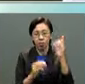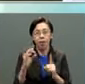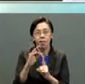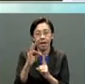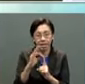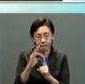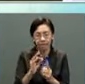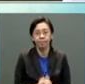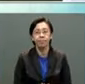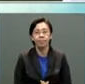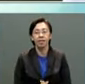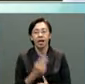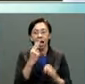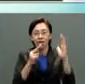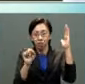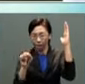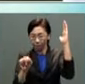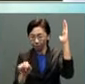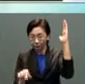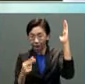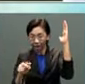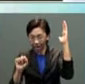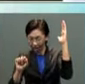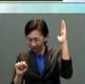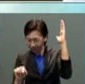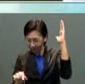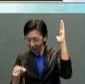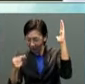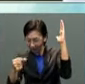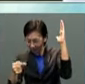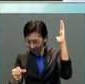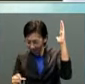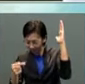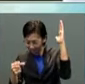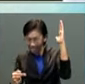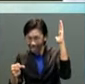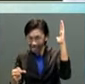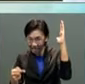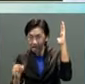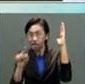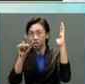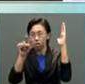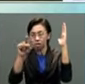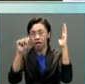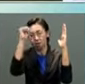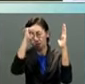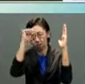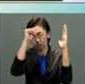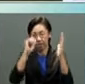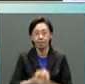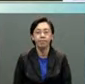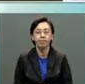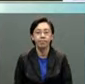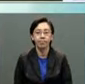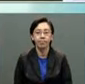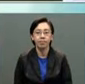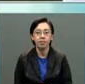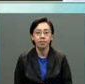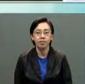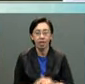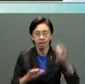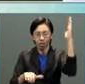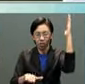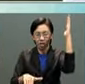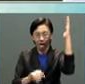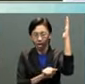องนี้นะครับที่อยู่เห็นตัวกราฟที่อยู่กระจุกตัวอยู่ทางแถบบนๆนะครับส่วนทรงๆออกมาทางด้านล่างนี้จะเ